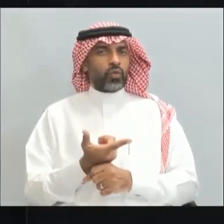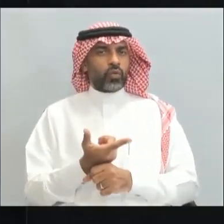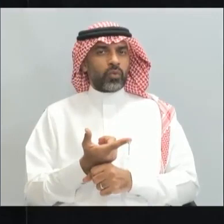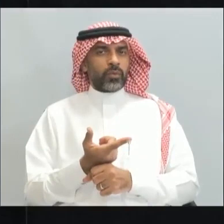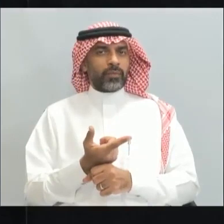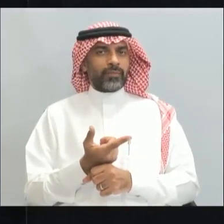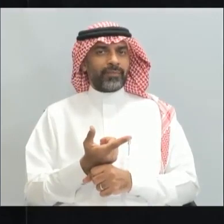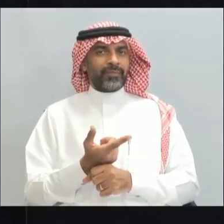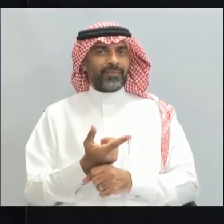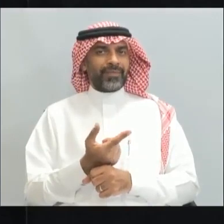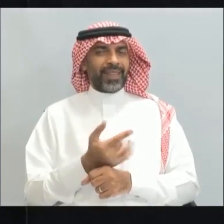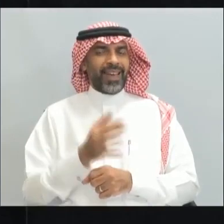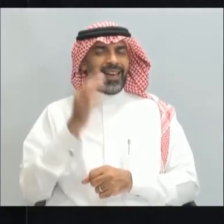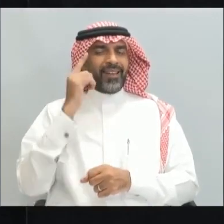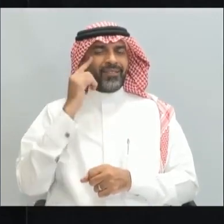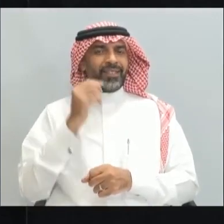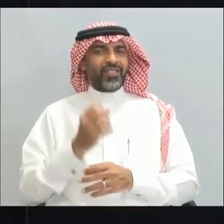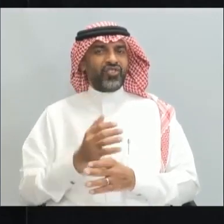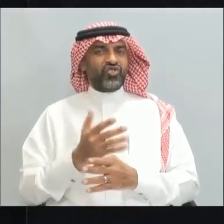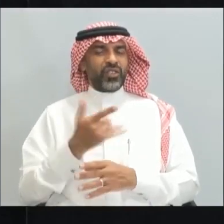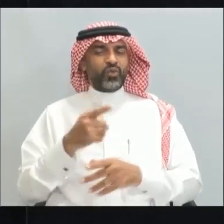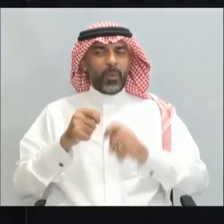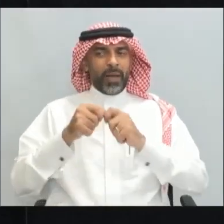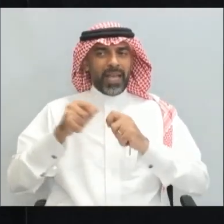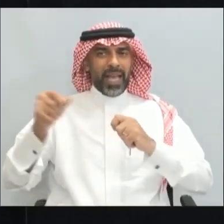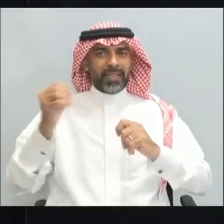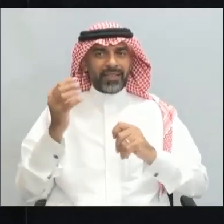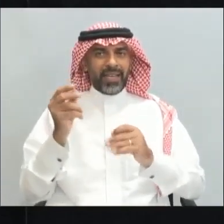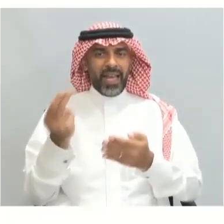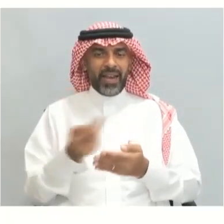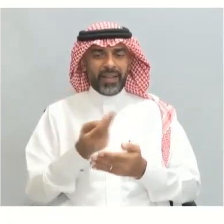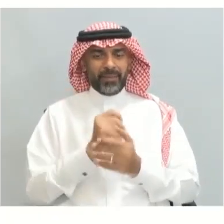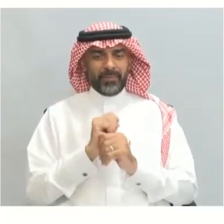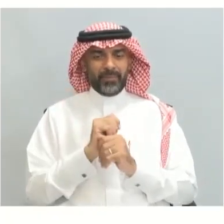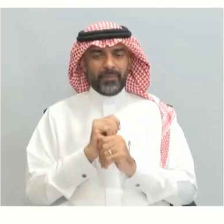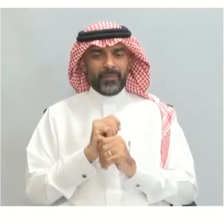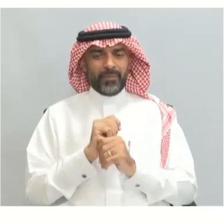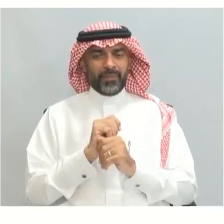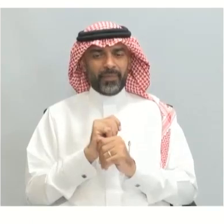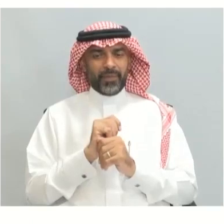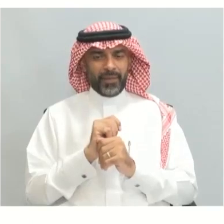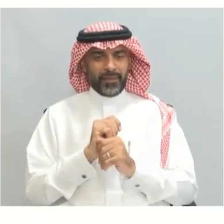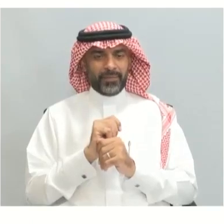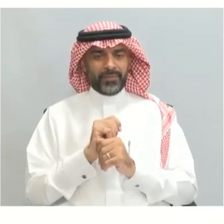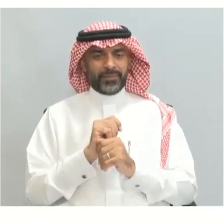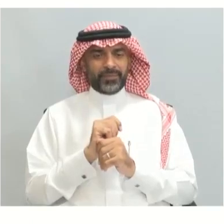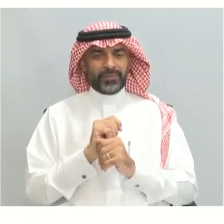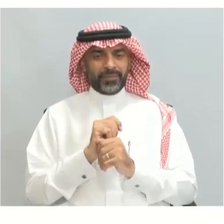استخرج او اخترع بما يسمى بمقياس الرسم حيث